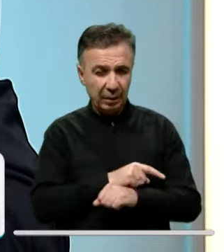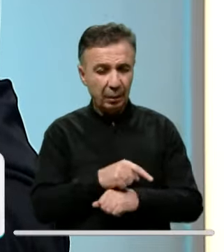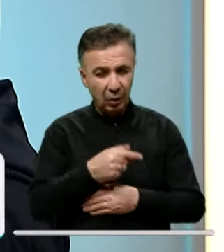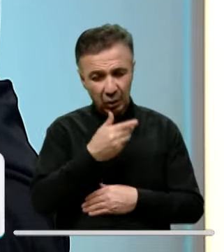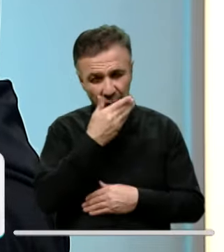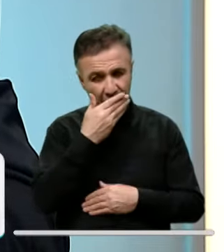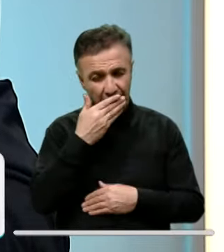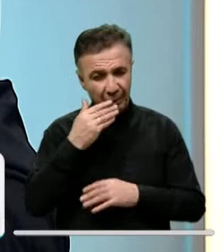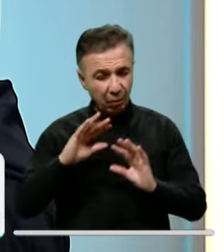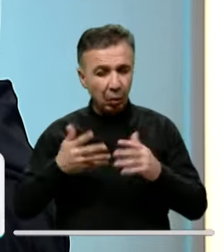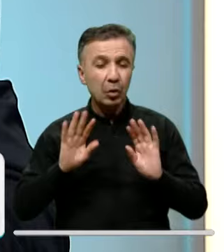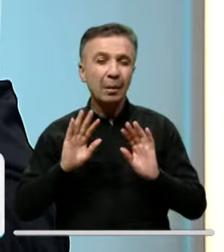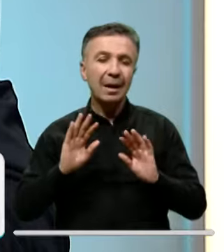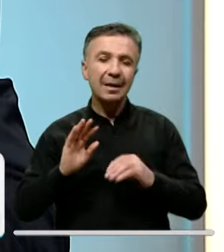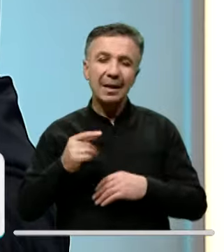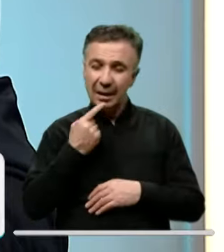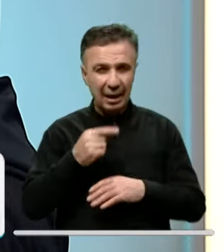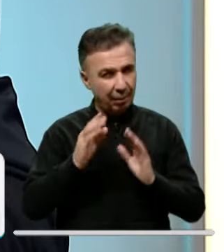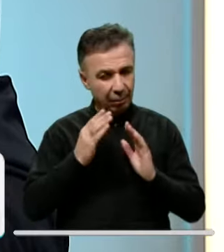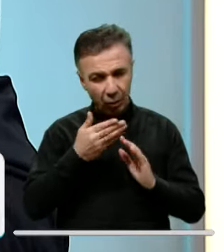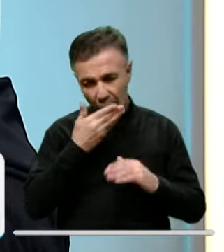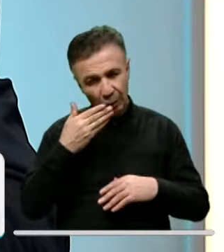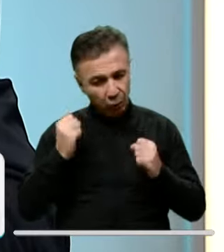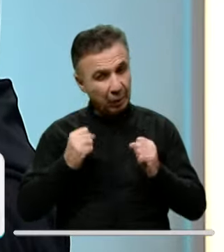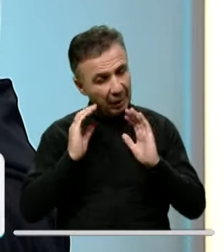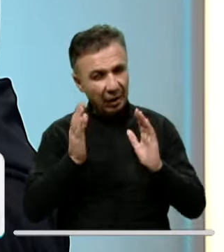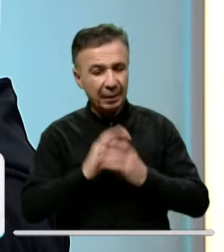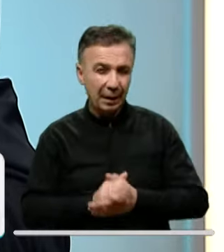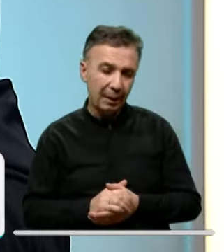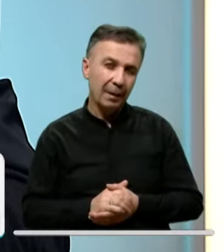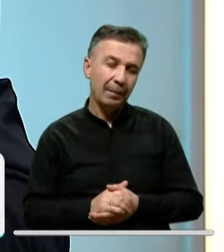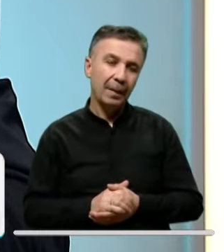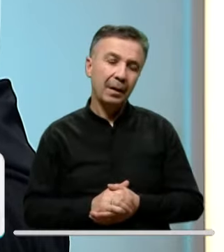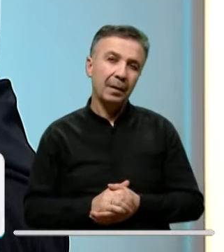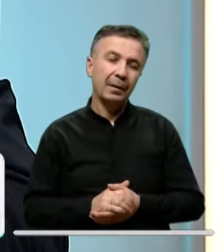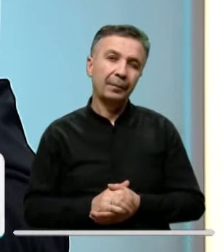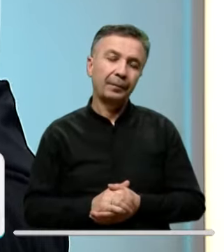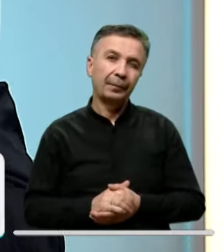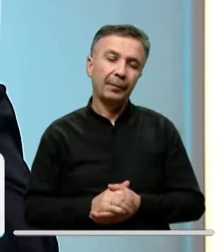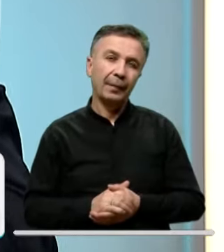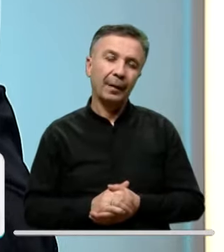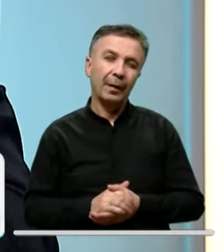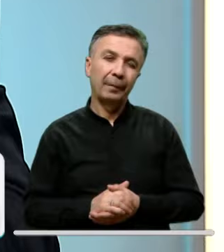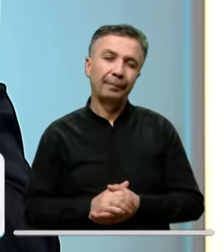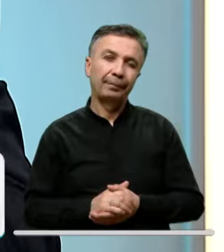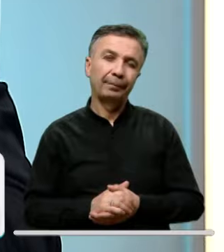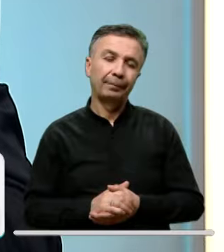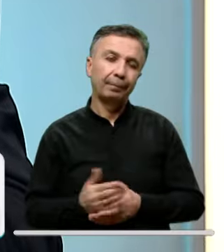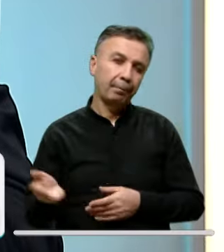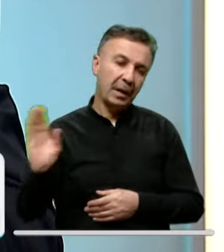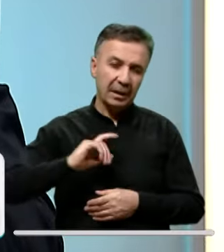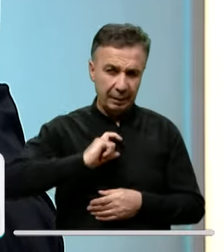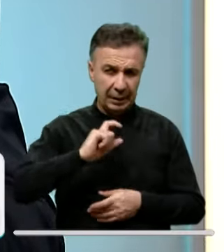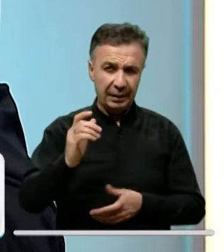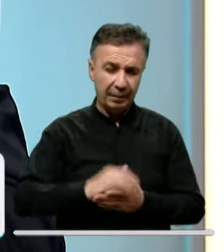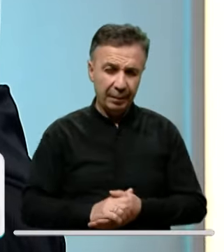orucu bozulmaz diye bunu kabul edebilir Ama daha Terci edilen görüş ihtiyatlı görüş Eee